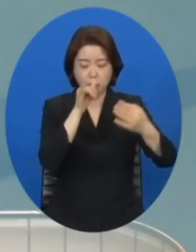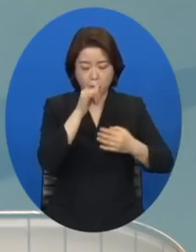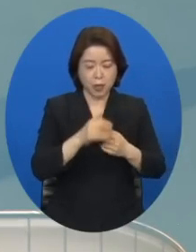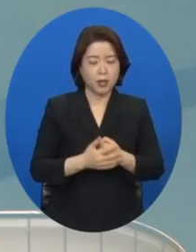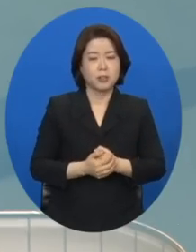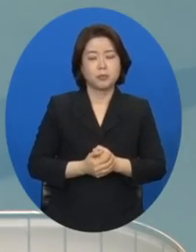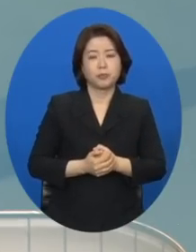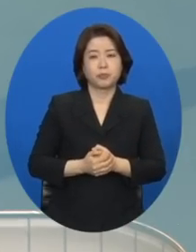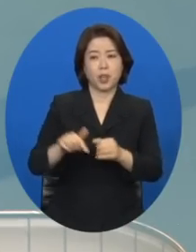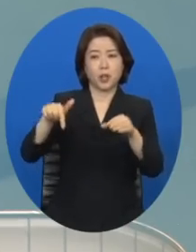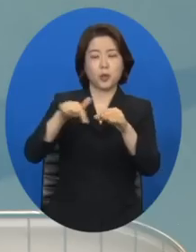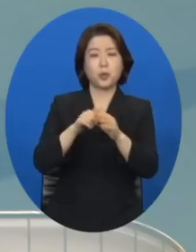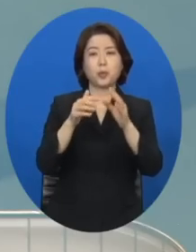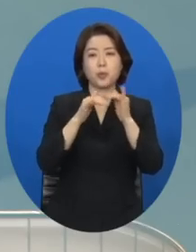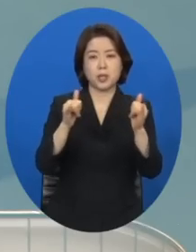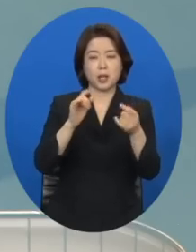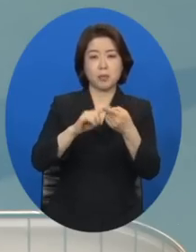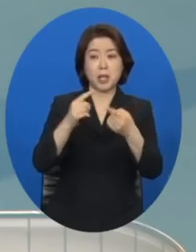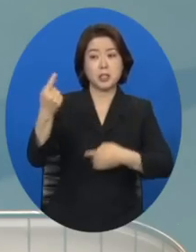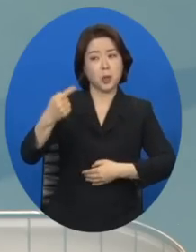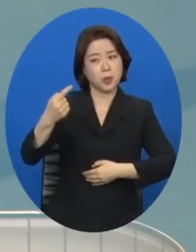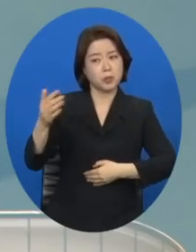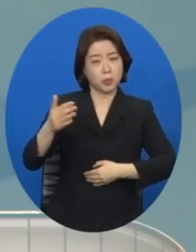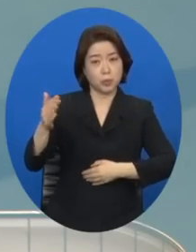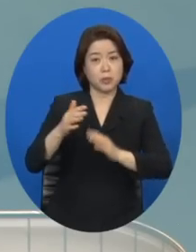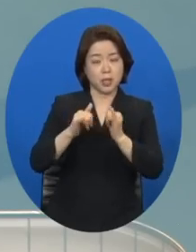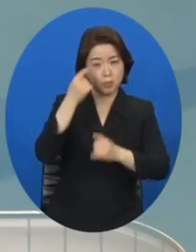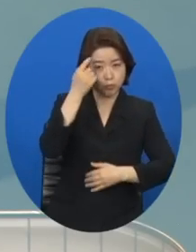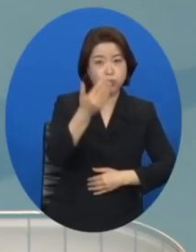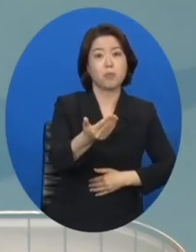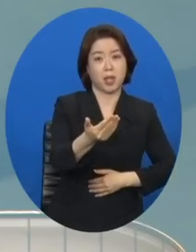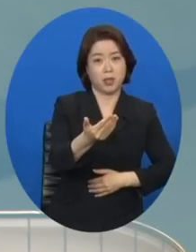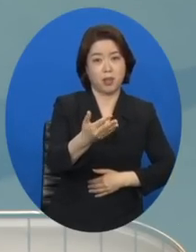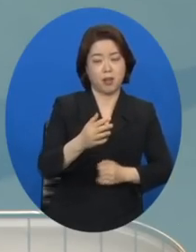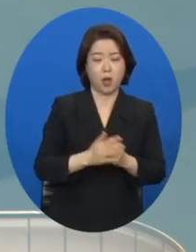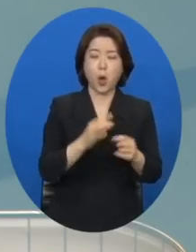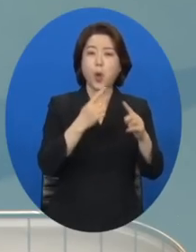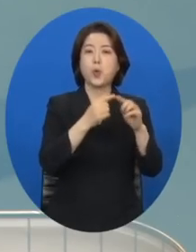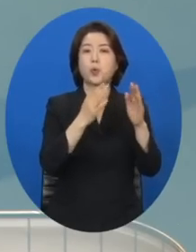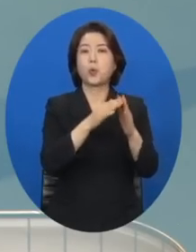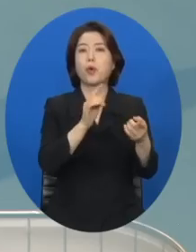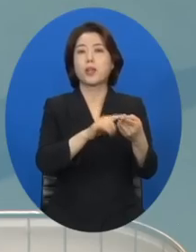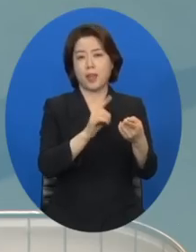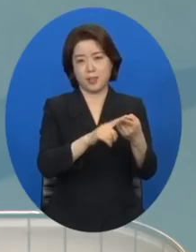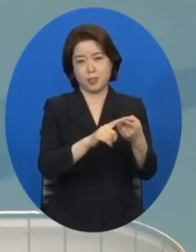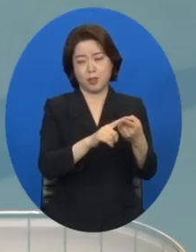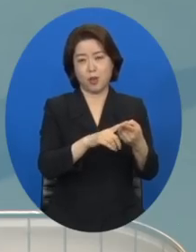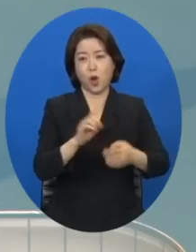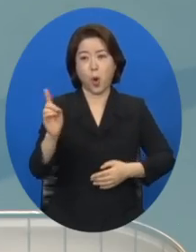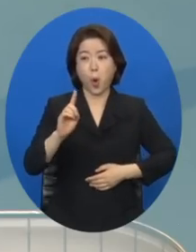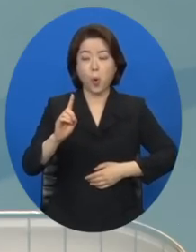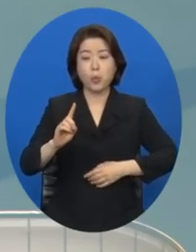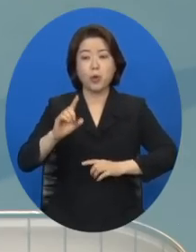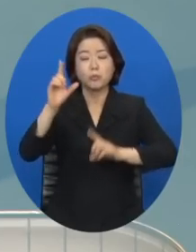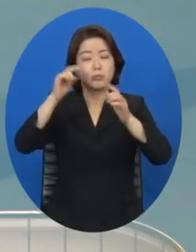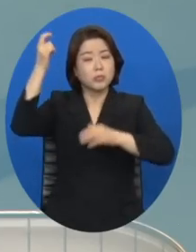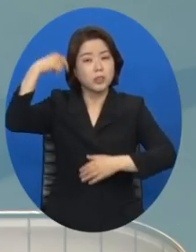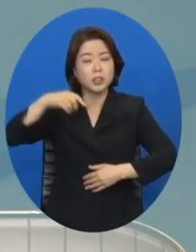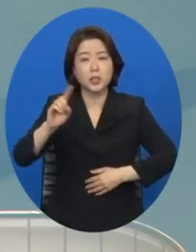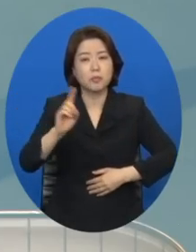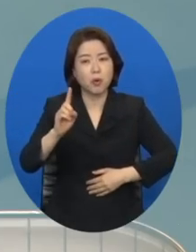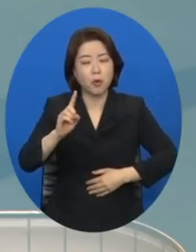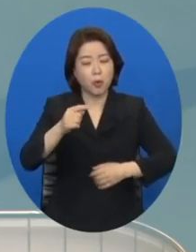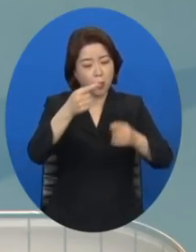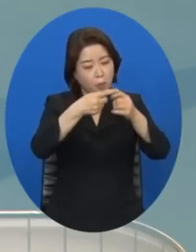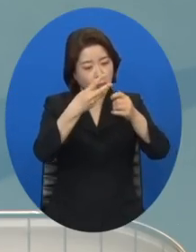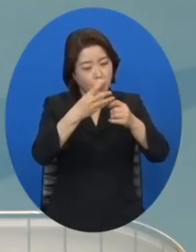천여명의 사람들을 대상으로 조사를 했습니다 교회에 대해서 개중교 교회에 대해서 어떤 이미지를 갖고 있습니까